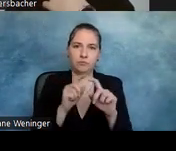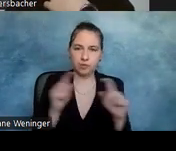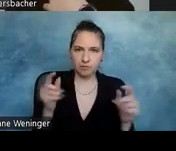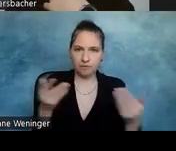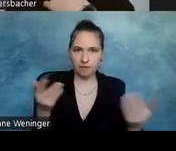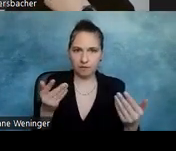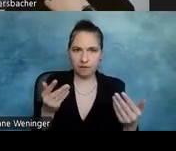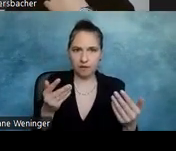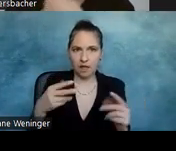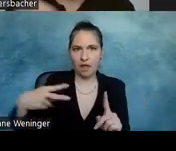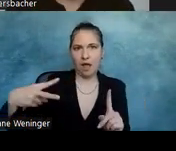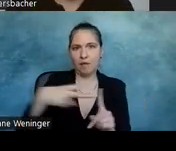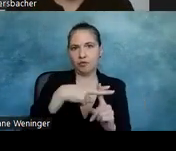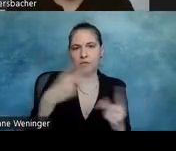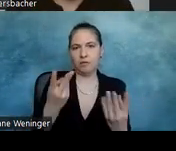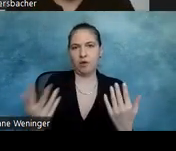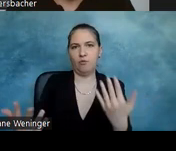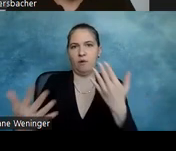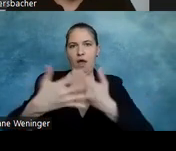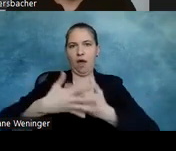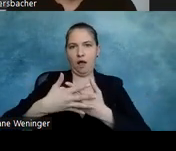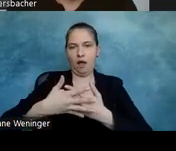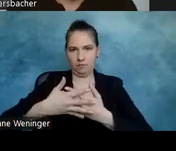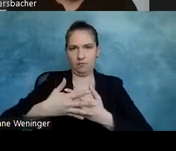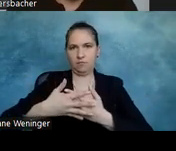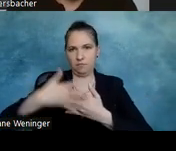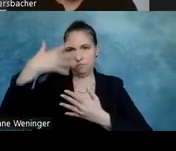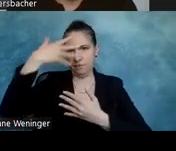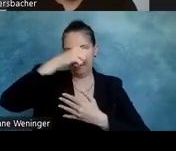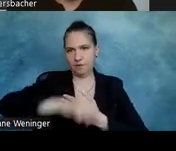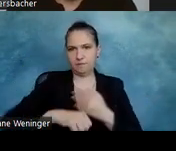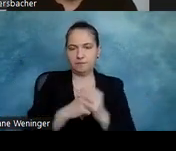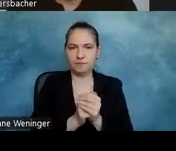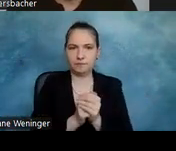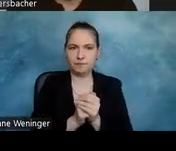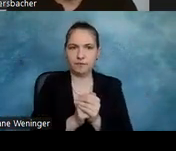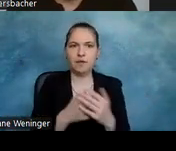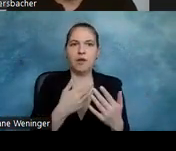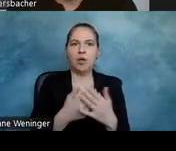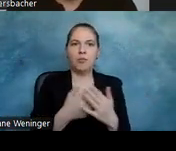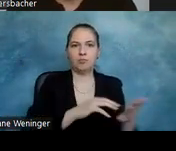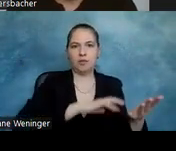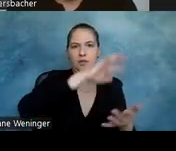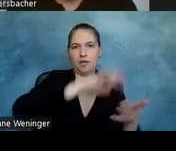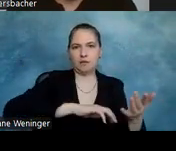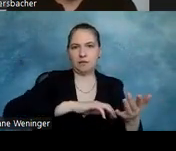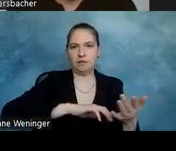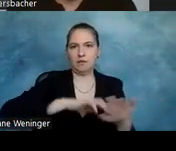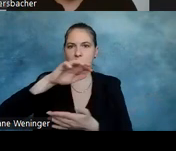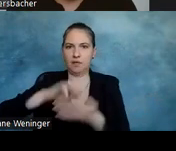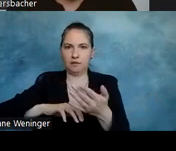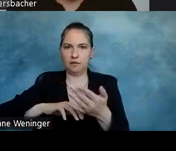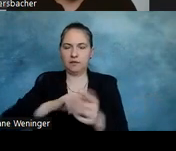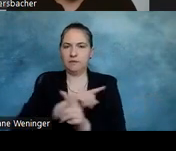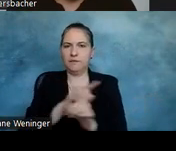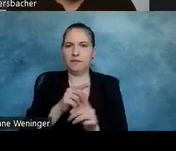Abschneiden und Überlagern erkennen kann bei Browser-Zoom. Also hier ist der Checkpunkt, Texte werden bei einem Browser-Zoom auf 200% nicht abgeschnitten